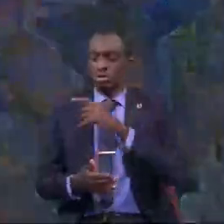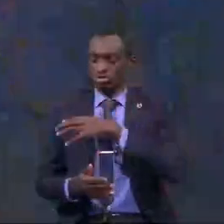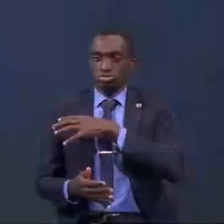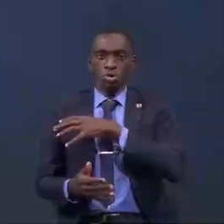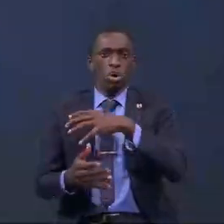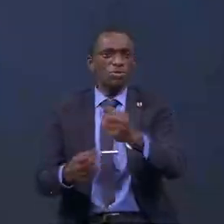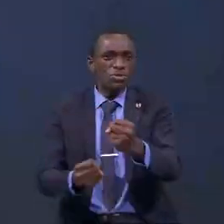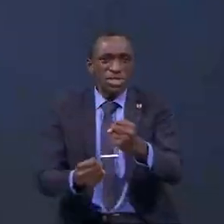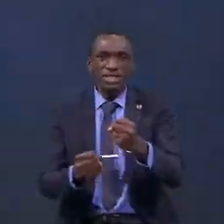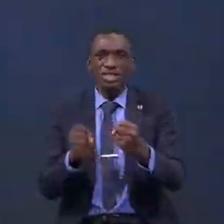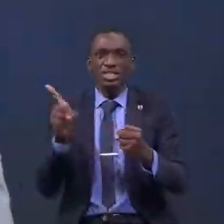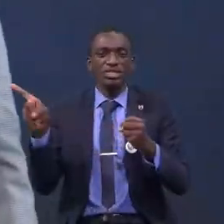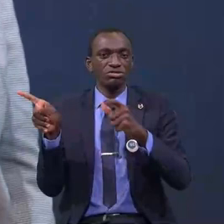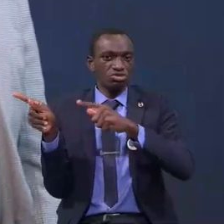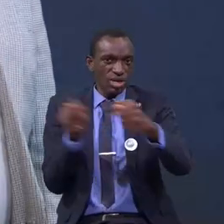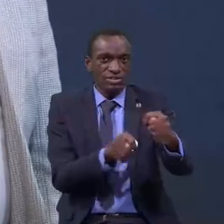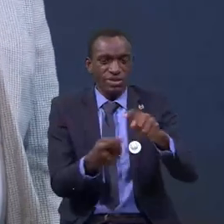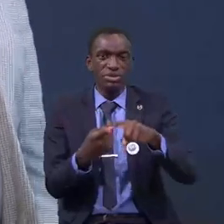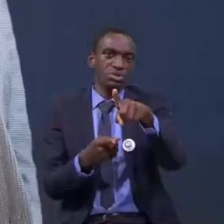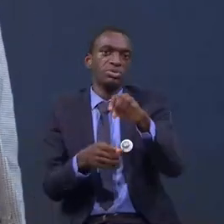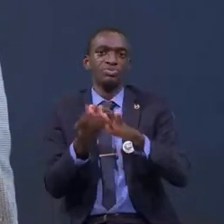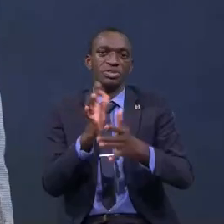Ça, c'est la confiance que je vous transmets.